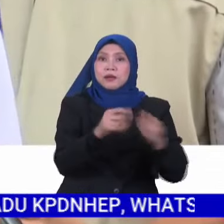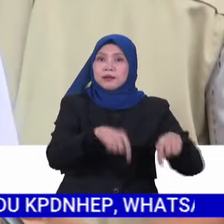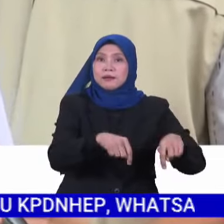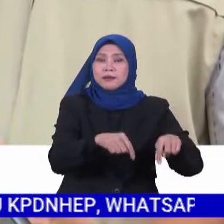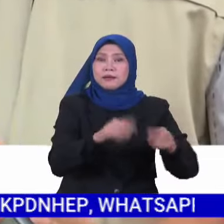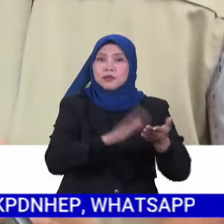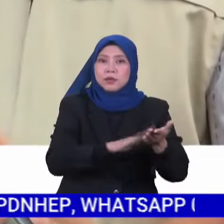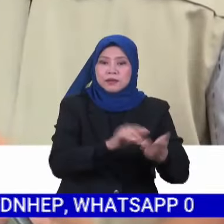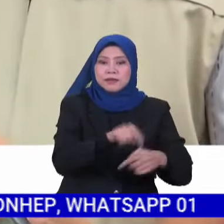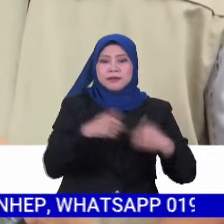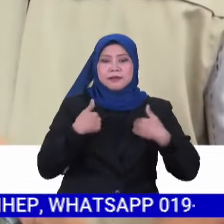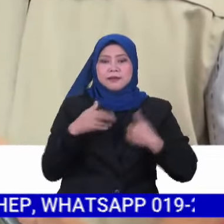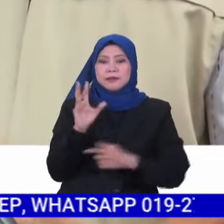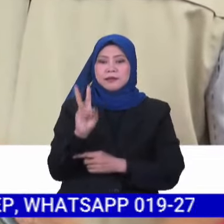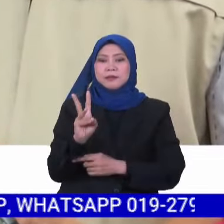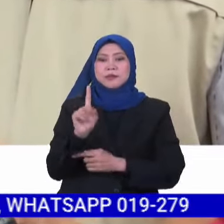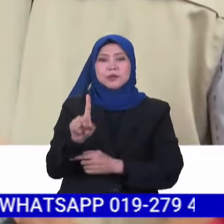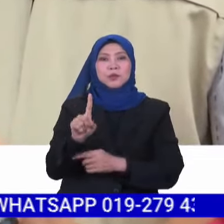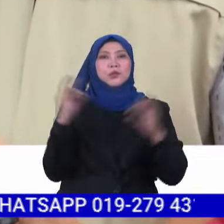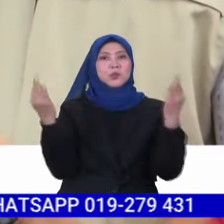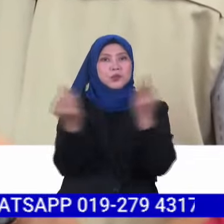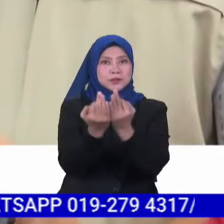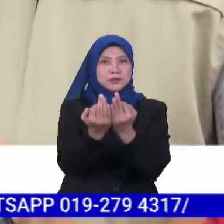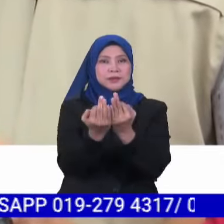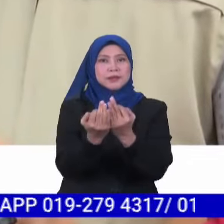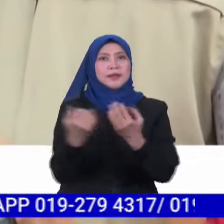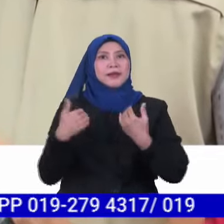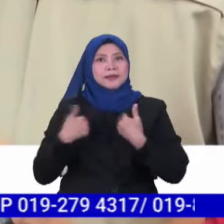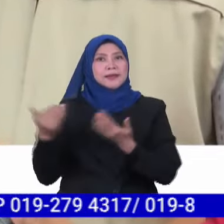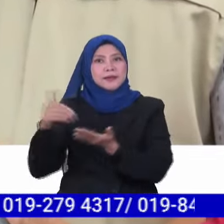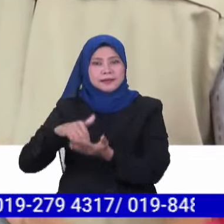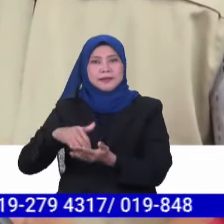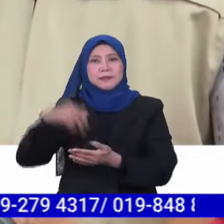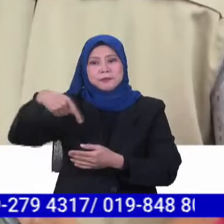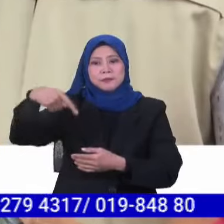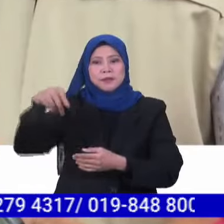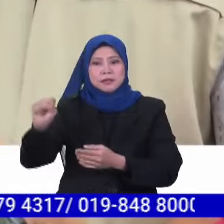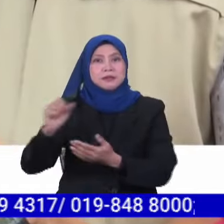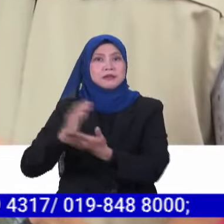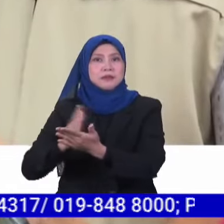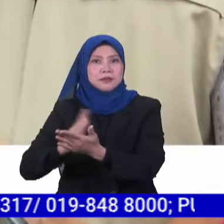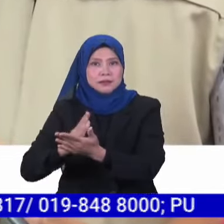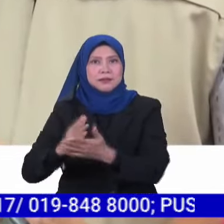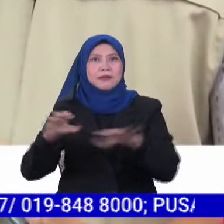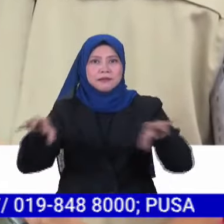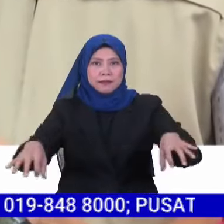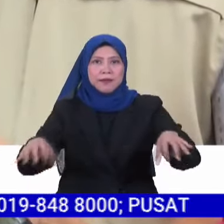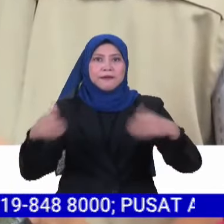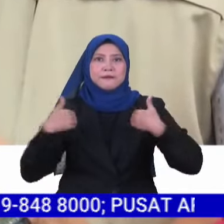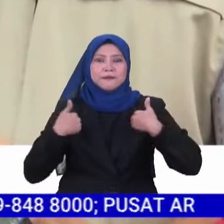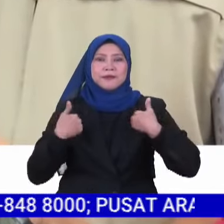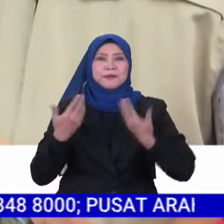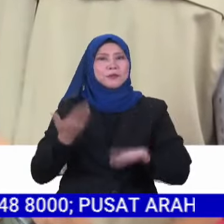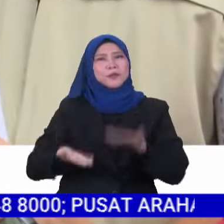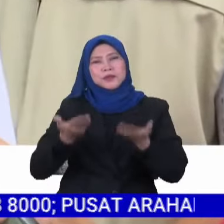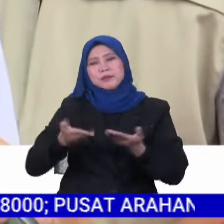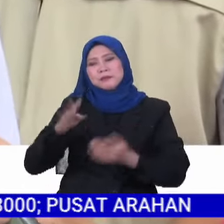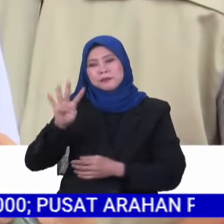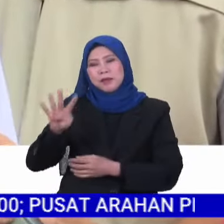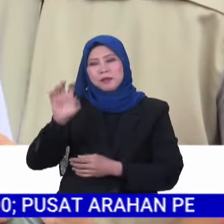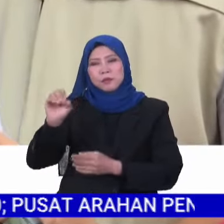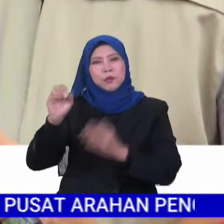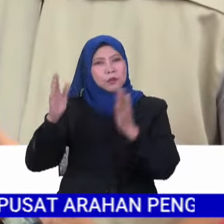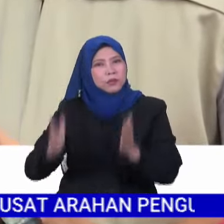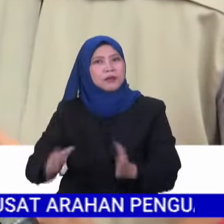mungkin betul 61 keluarga di sekolah ini setiap pagi Ada lagi satu pusat pemerintahan sementara yang kita akan sampaikan buka 40